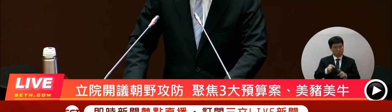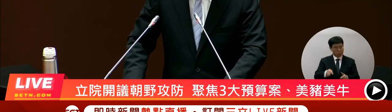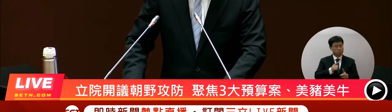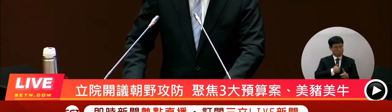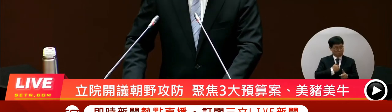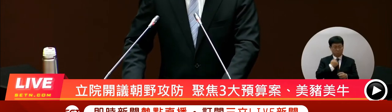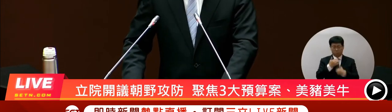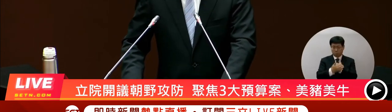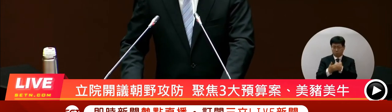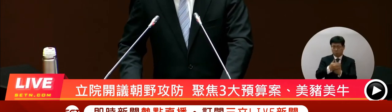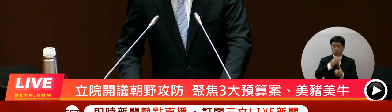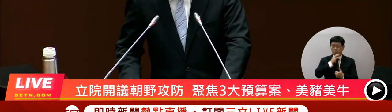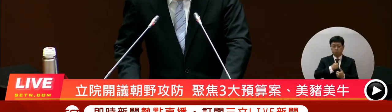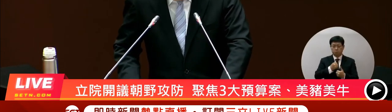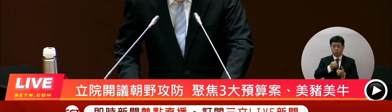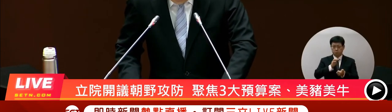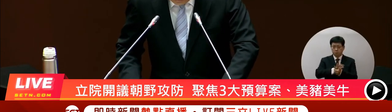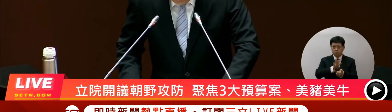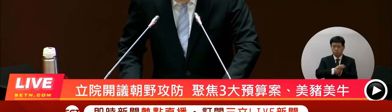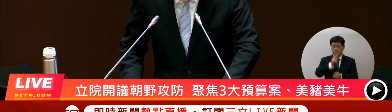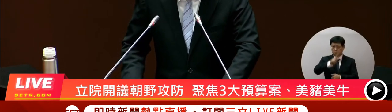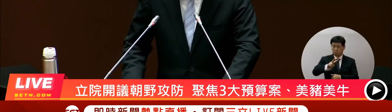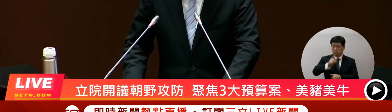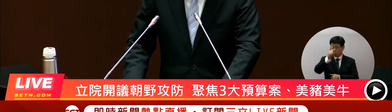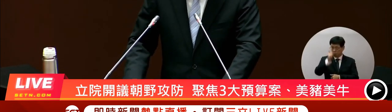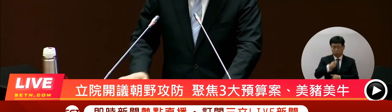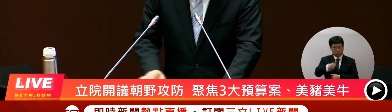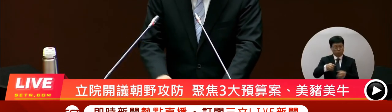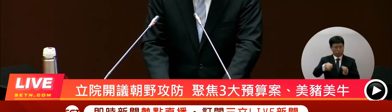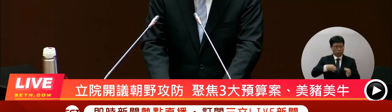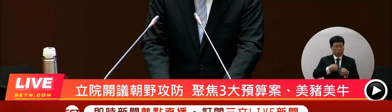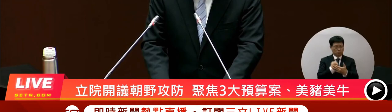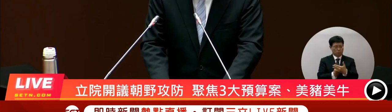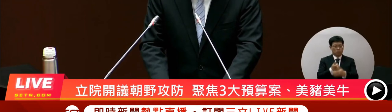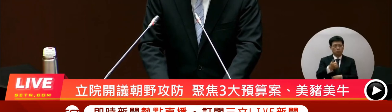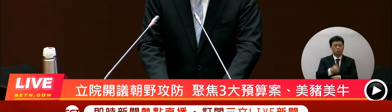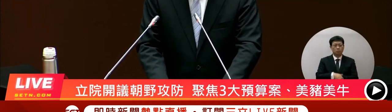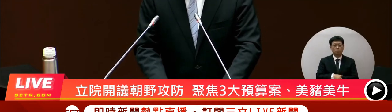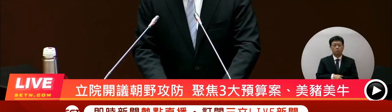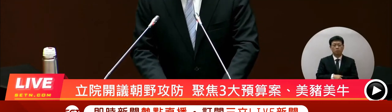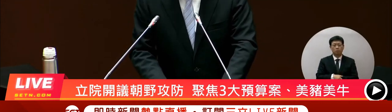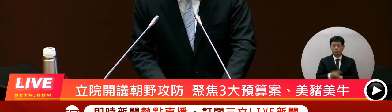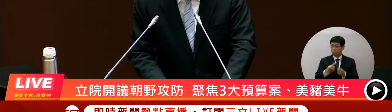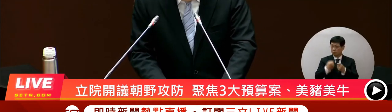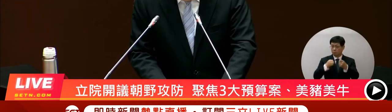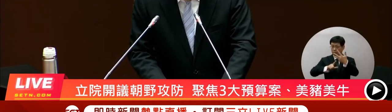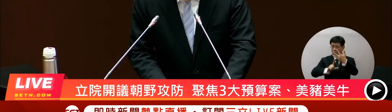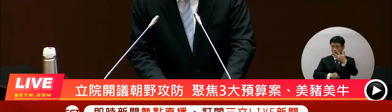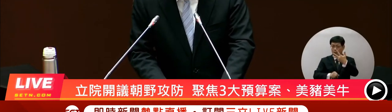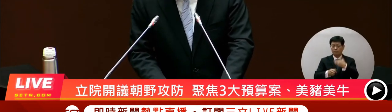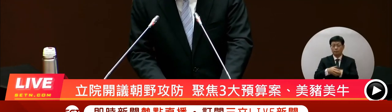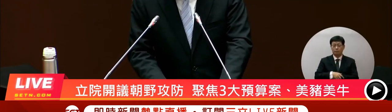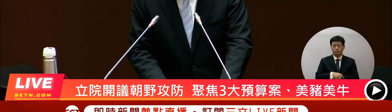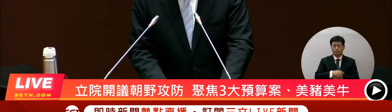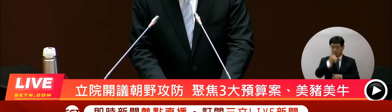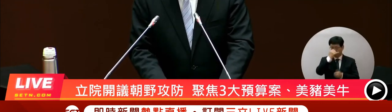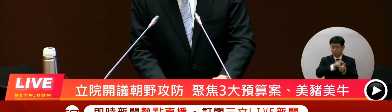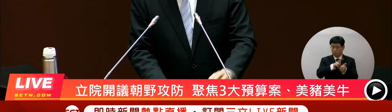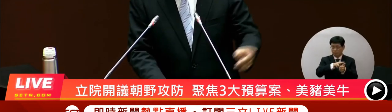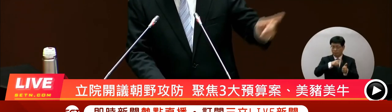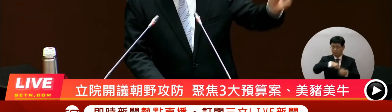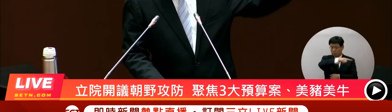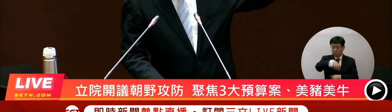守住了2000亿产值的相关产业。所以去年8月，养猪业者